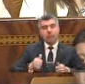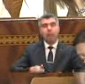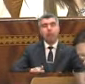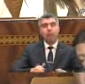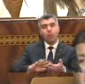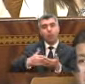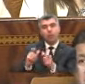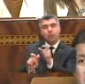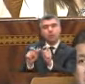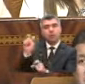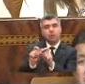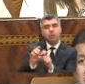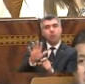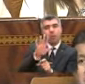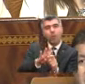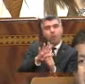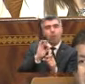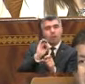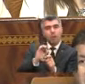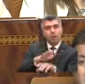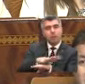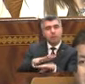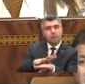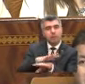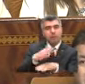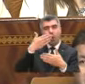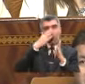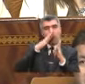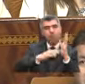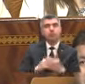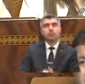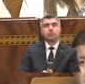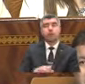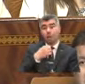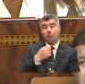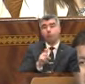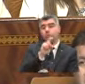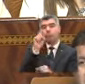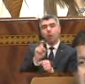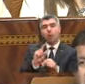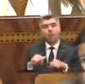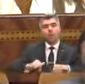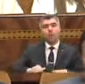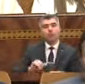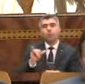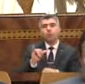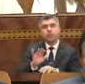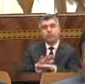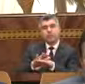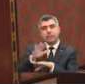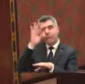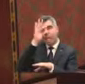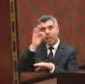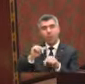لمختلف الفاعلين والشركاء محليا وجهويا ووطنيا. من هذا المنطلق كنسألكم السيدة الوزيرة عن سياسة وزارتكم